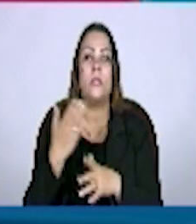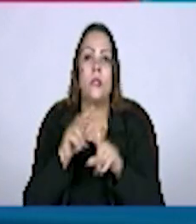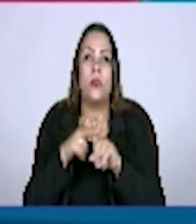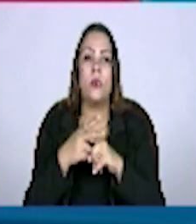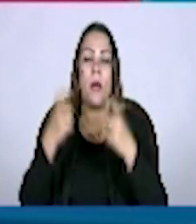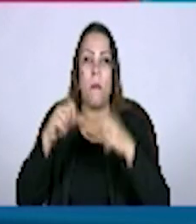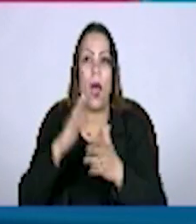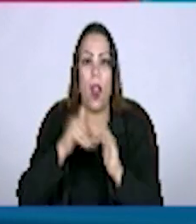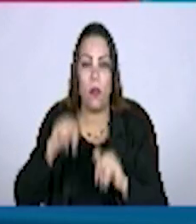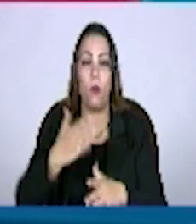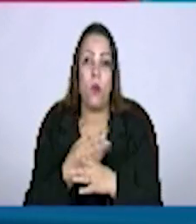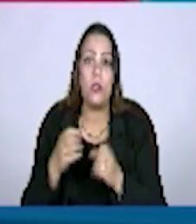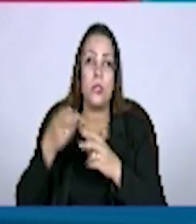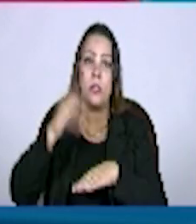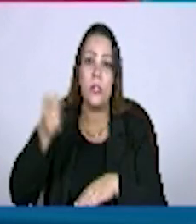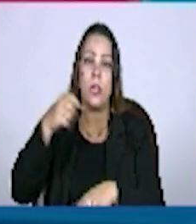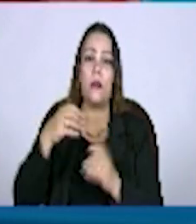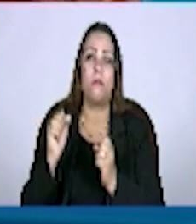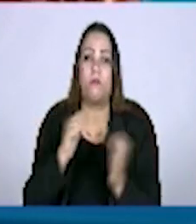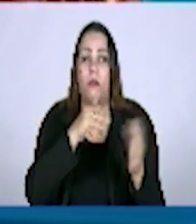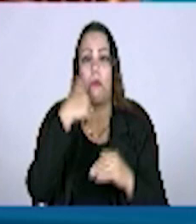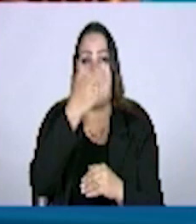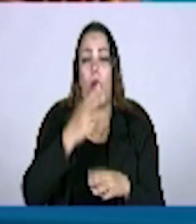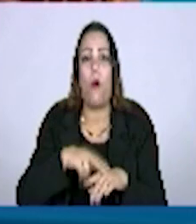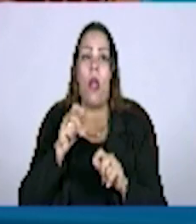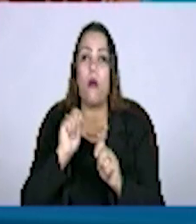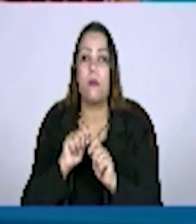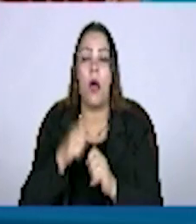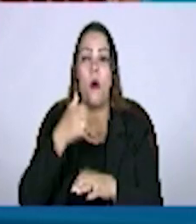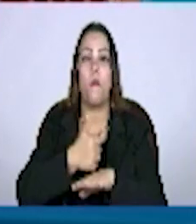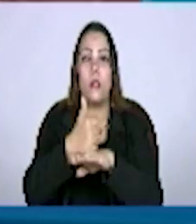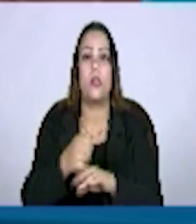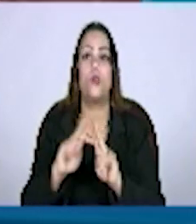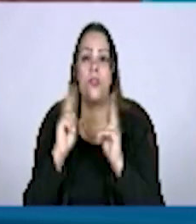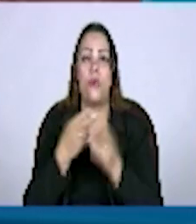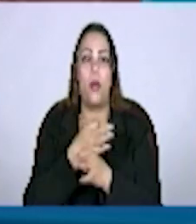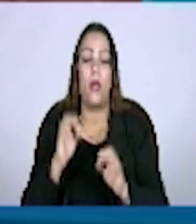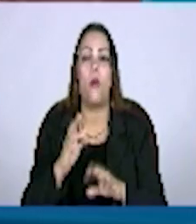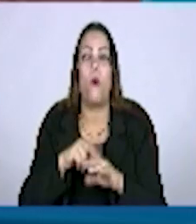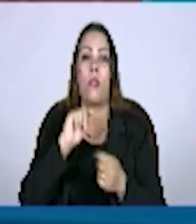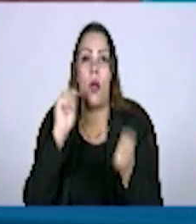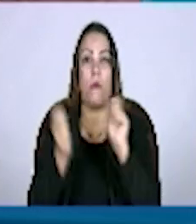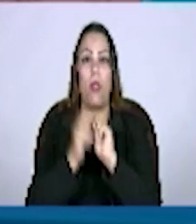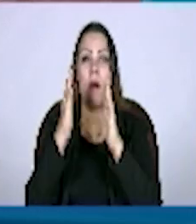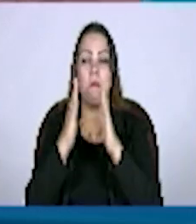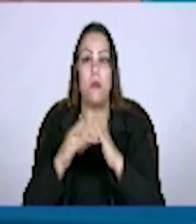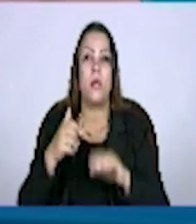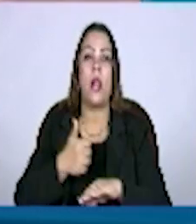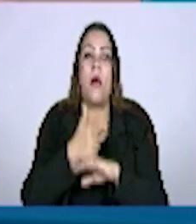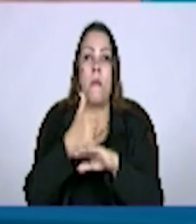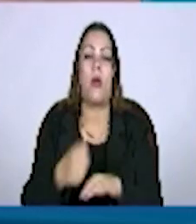المحلي وزياده الصادرات والاصلاح المؤسسي الشامل وتحويل مصر الى مركز